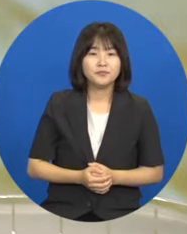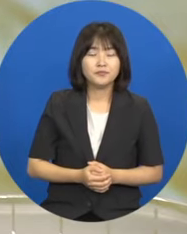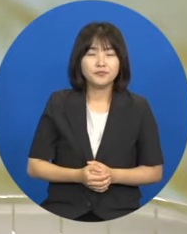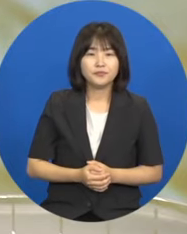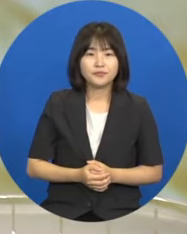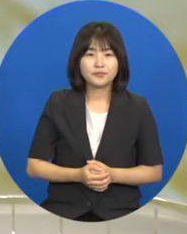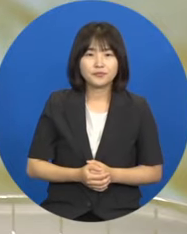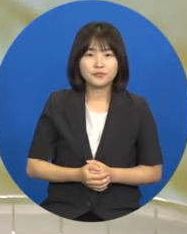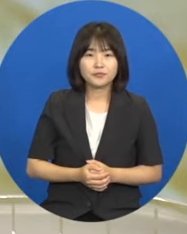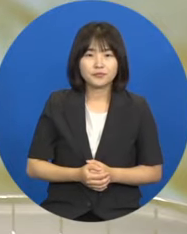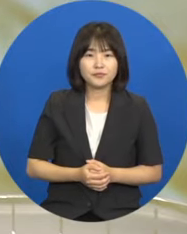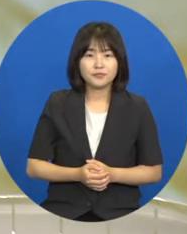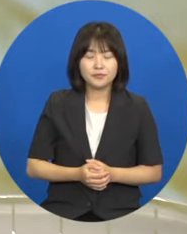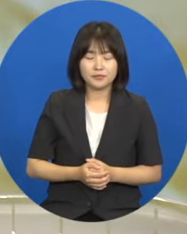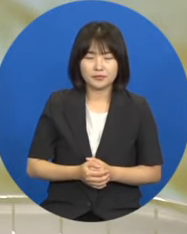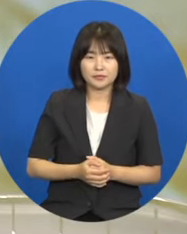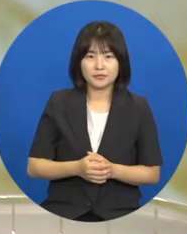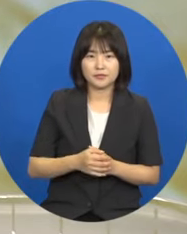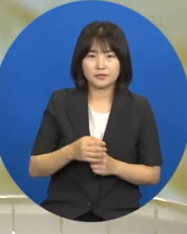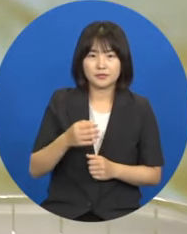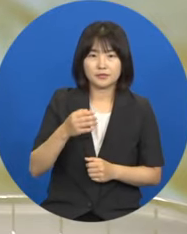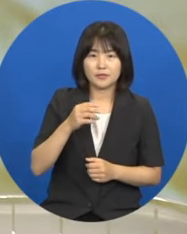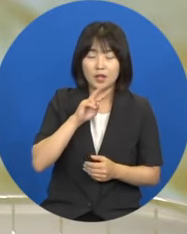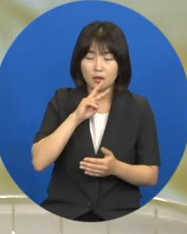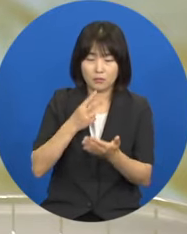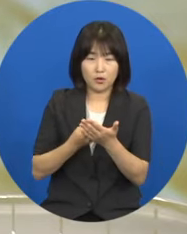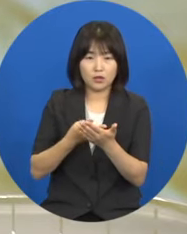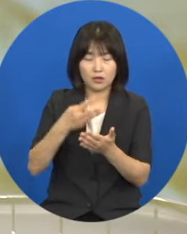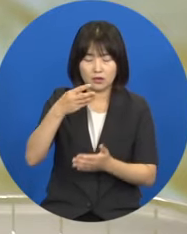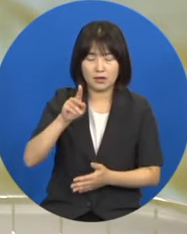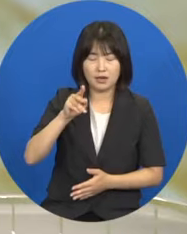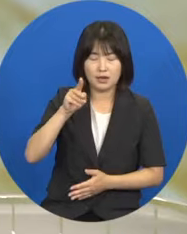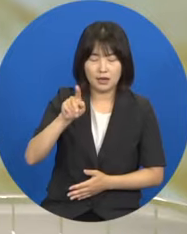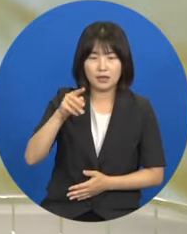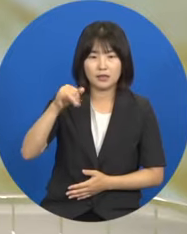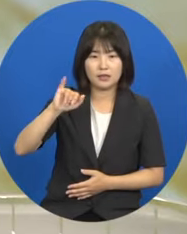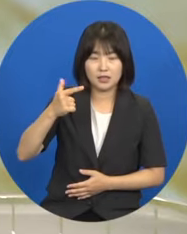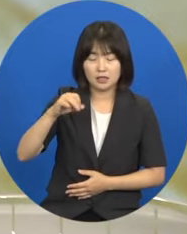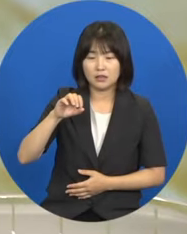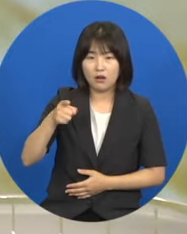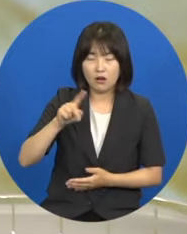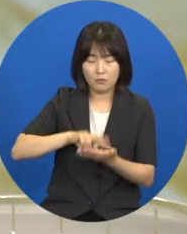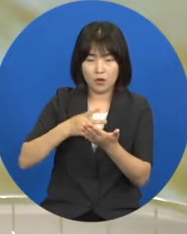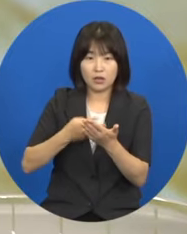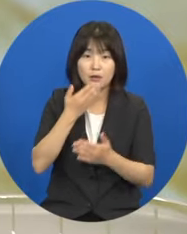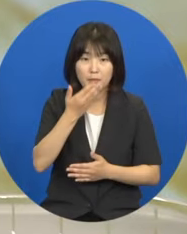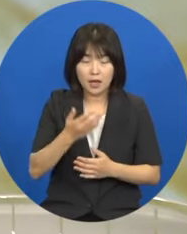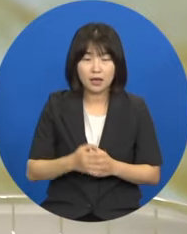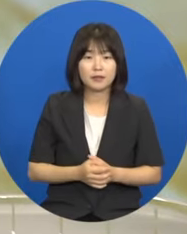라틴어로 번역됩니다. 그런데 이 스피리투알리타스라고 하는 단어는 성령을 의미하는